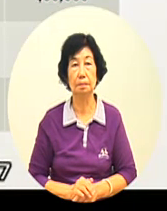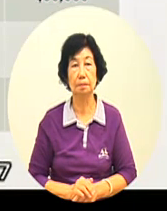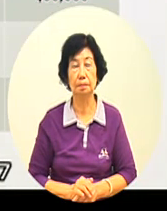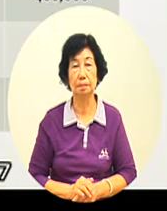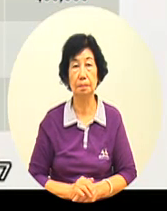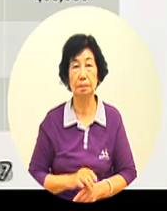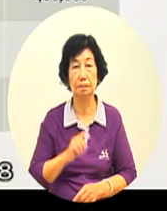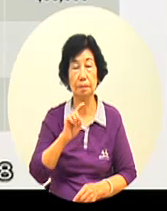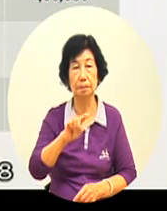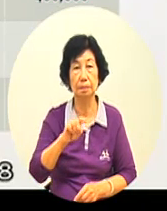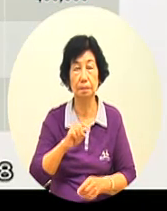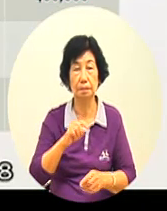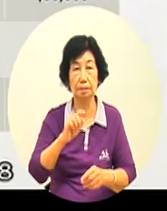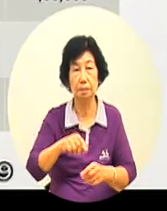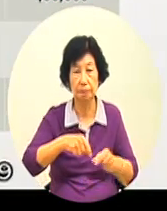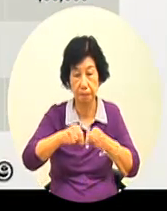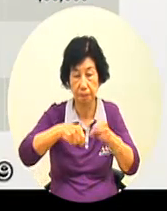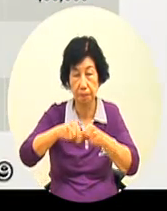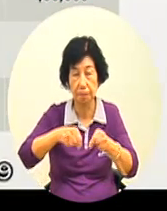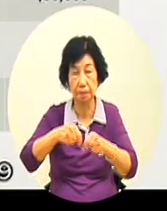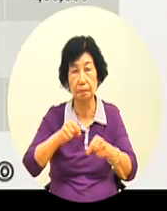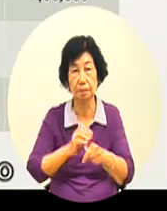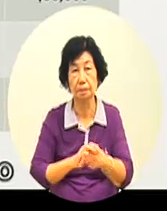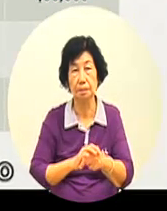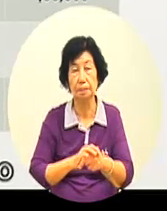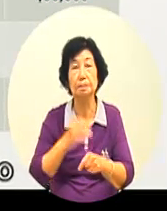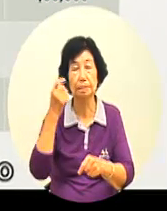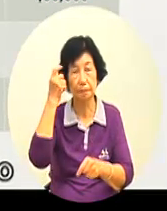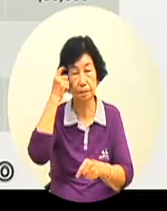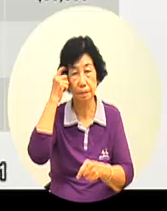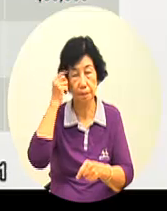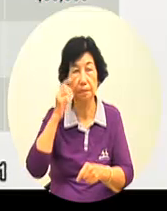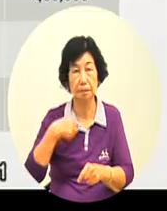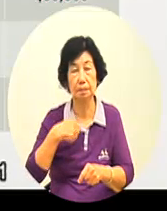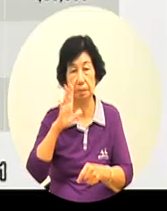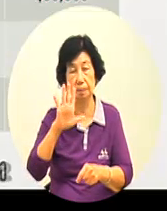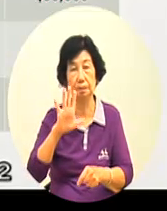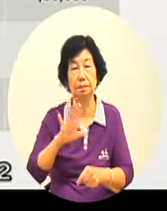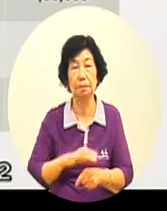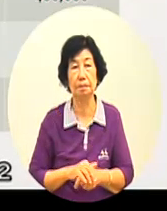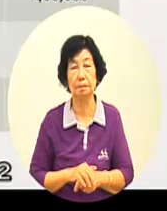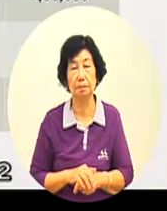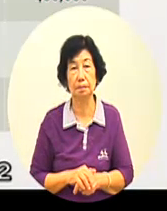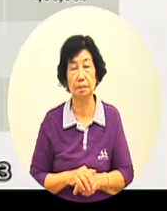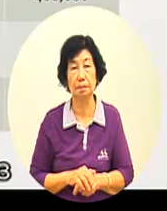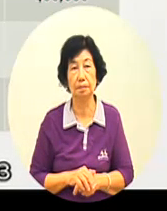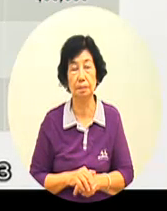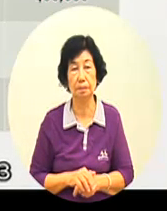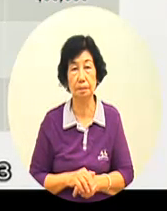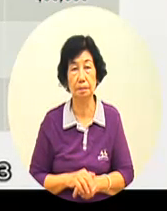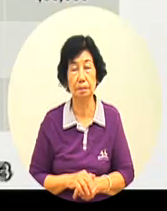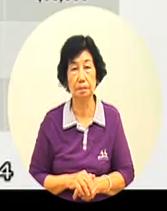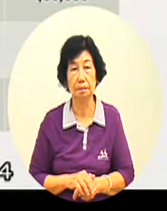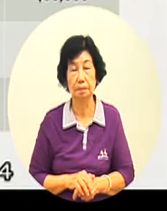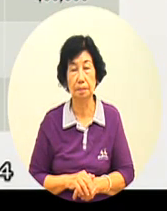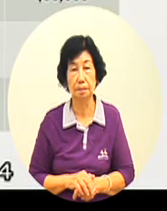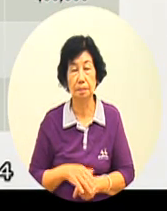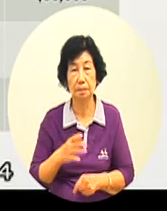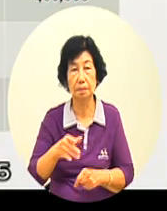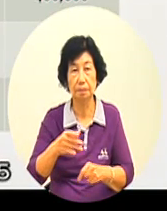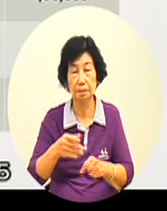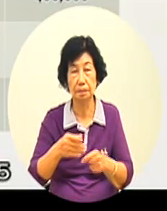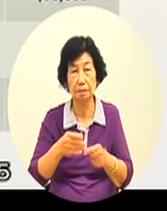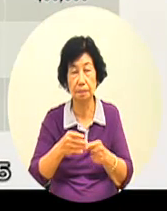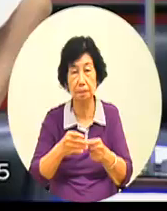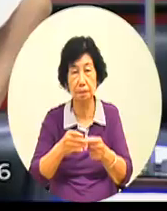分我是觉得我还是有一些意见啊，好歹我们经费节制也要跟